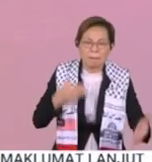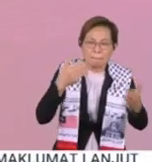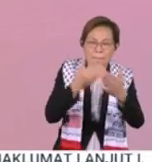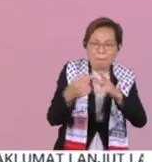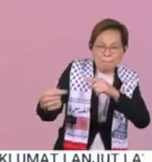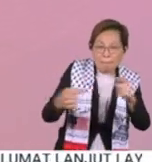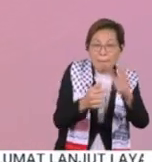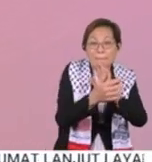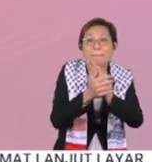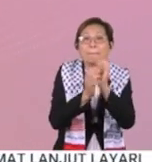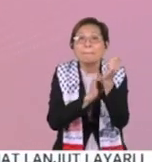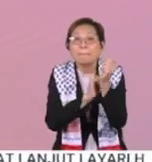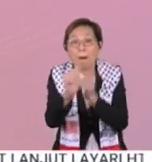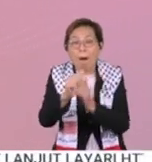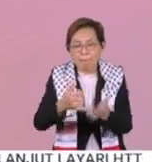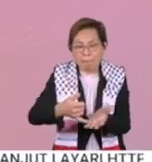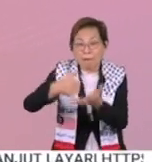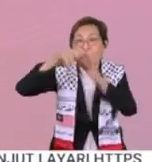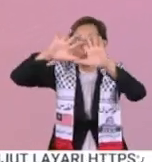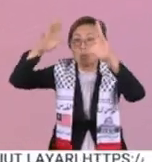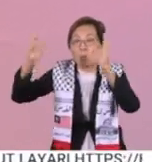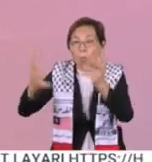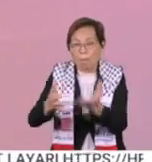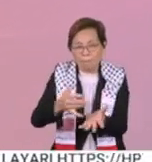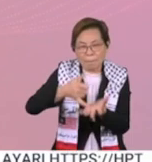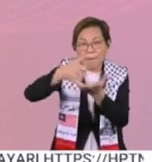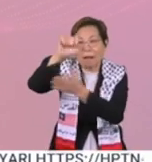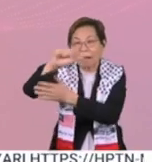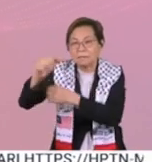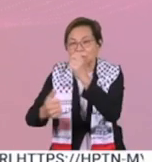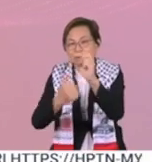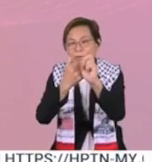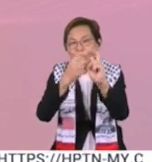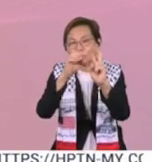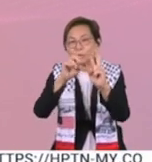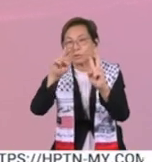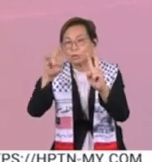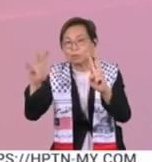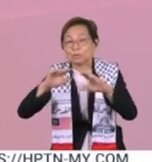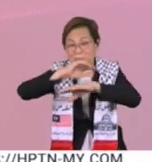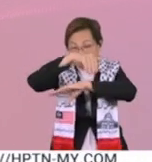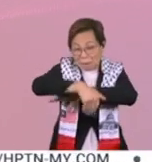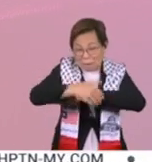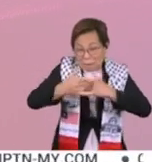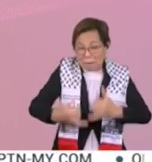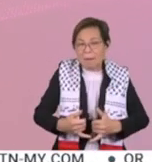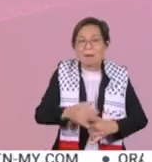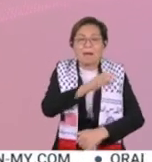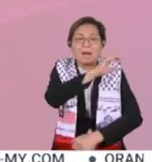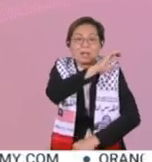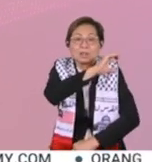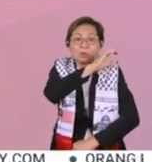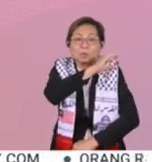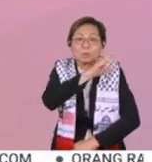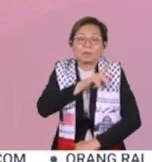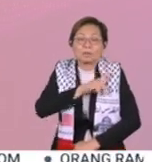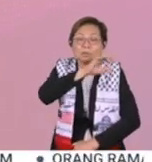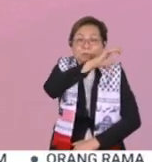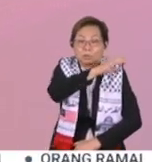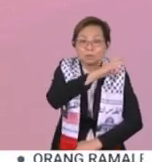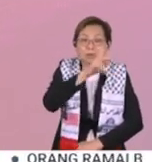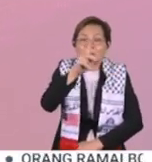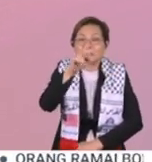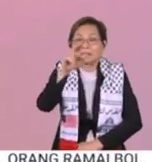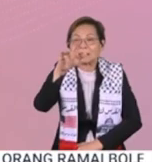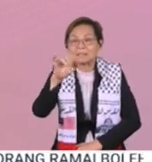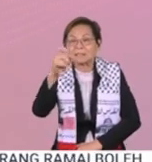Menjelang aksi kelayakan Piala Dunia 2026, Piala Asia 2027 malam ini, Ketua Jurulatih Kyrgyzstan Stefan Tarkovic akui Harimau